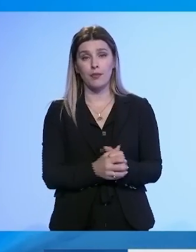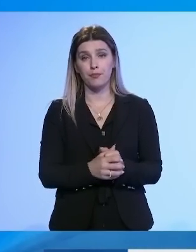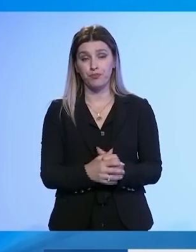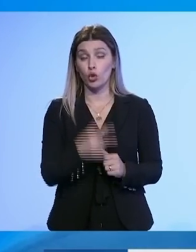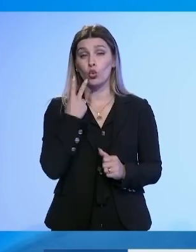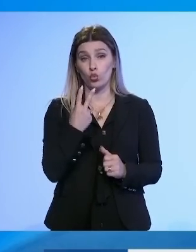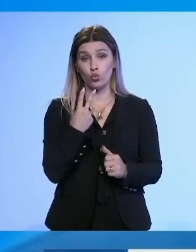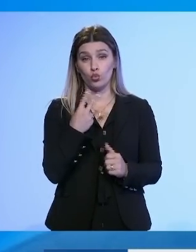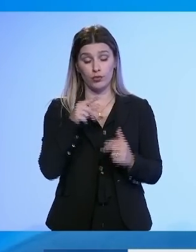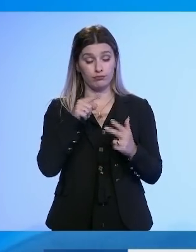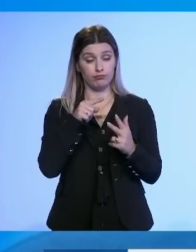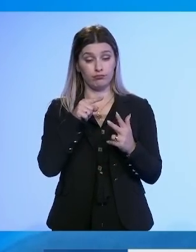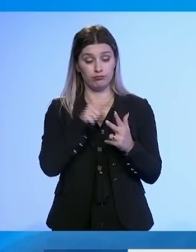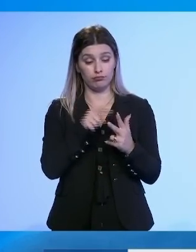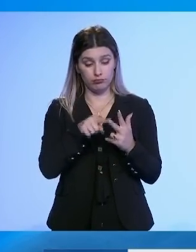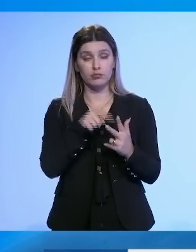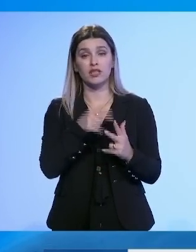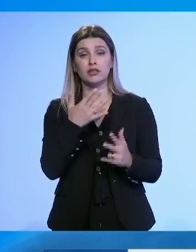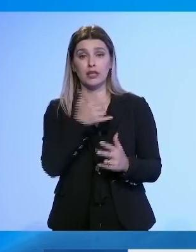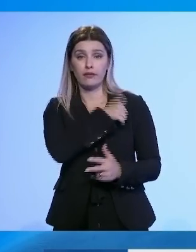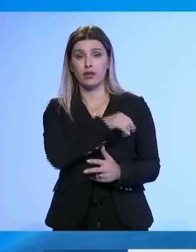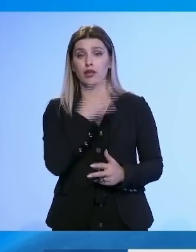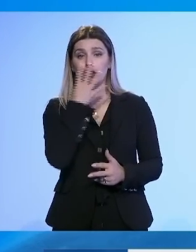prej tyre janë prej moshës